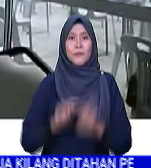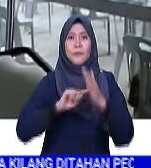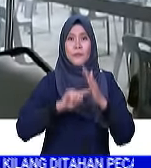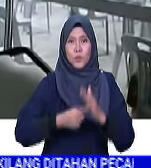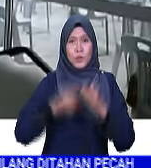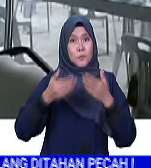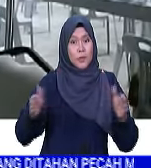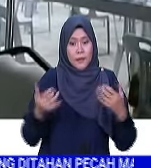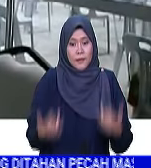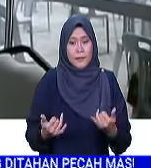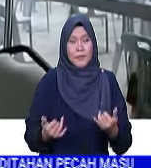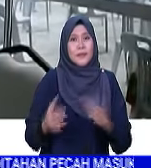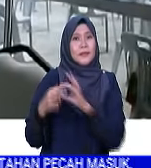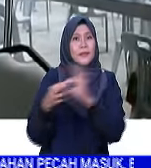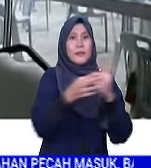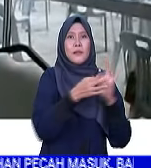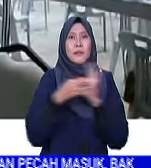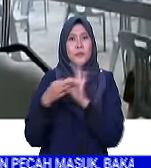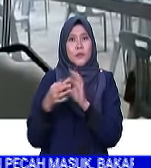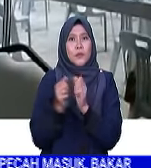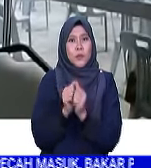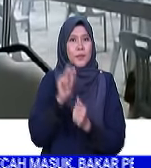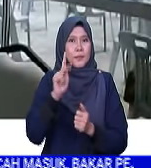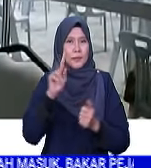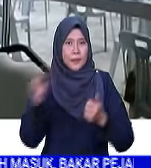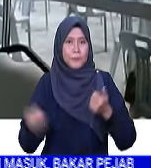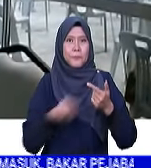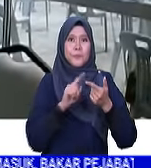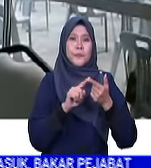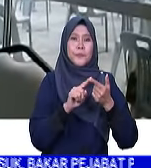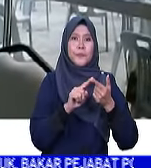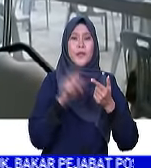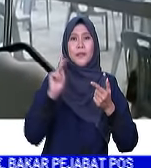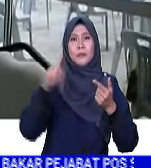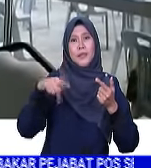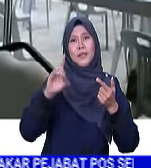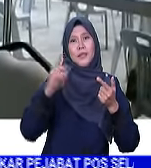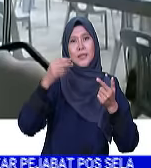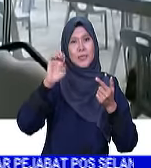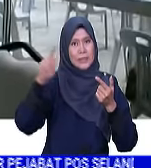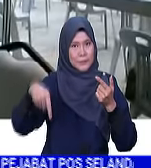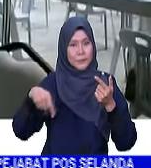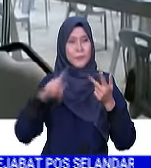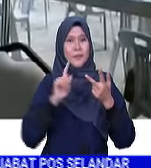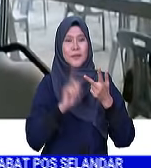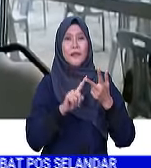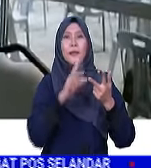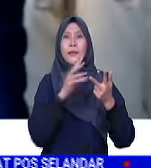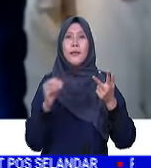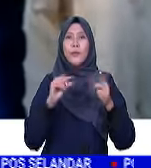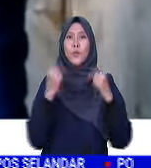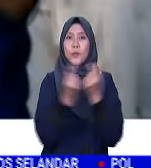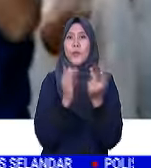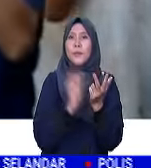Mula beroperasi hari ini, ia hasil kerjasama Kementerian Kesihatan, Kementerian Perdagangan Dalam Negeri dan Hak Ehwal Pengguna dan